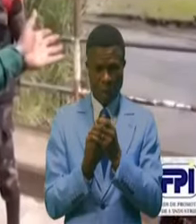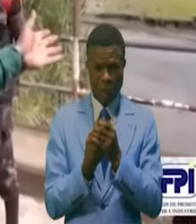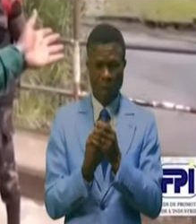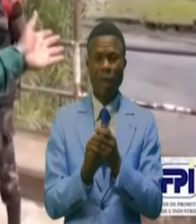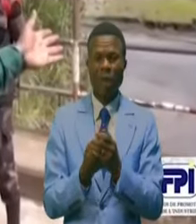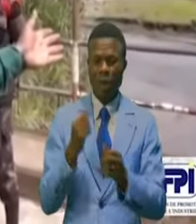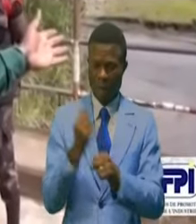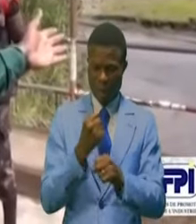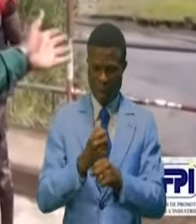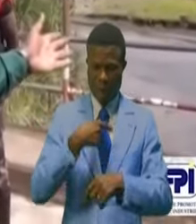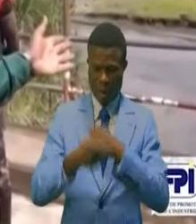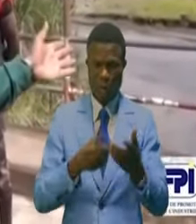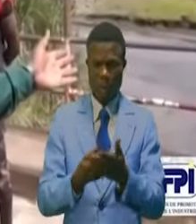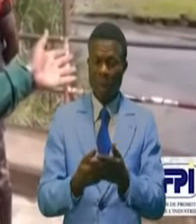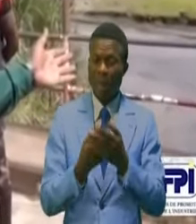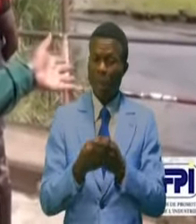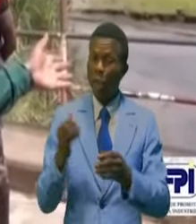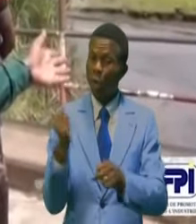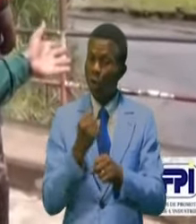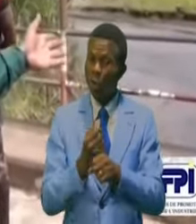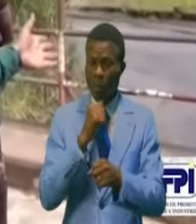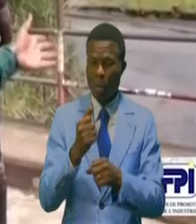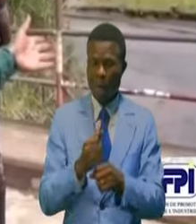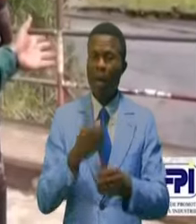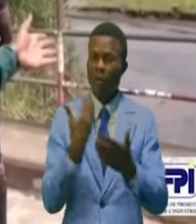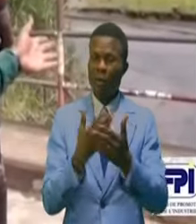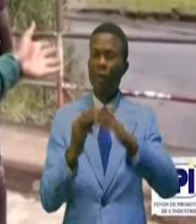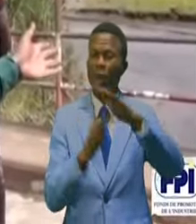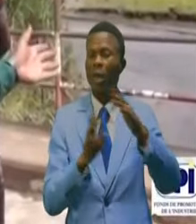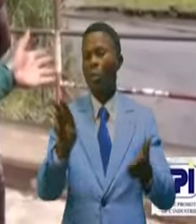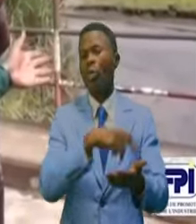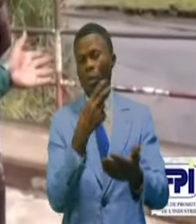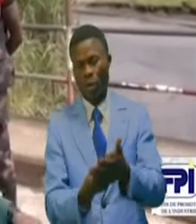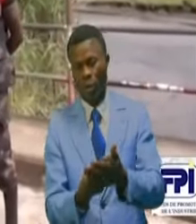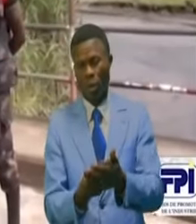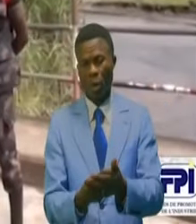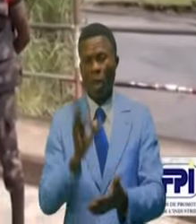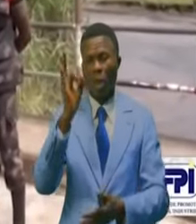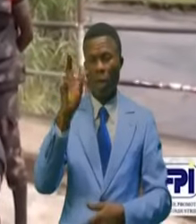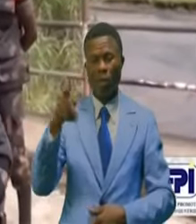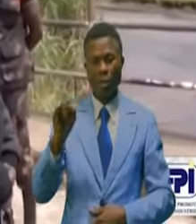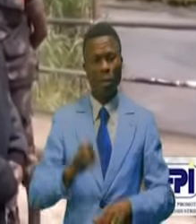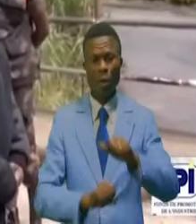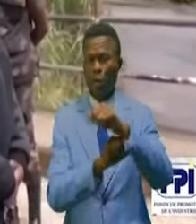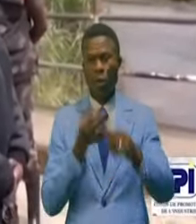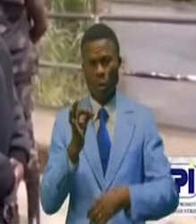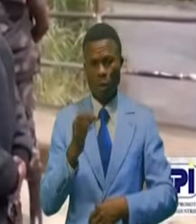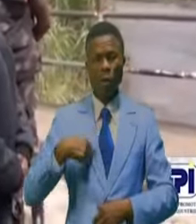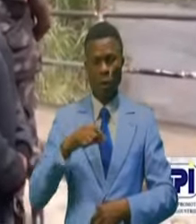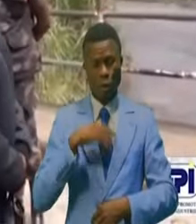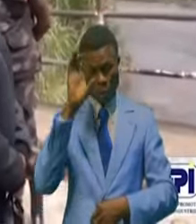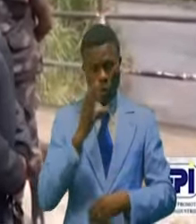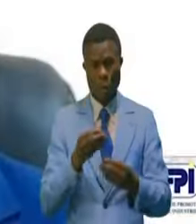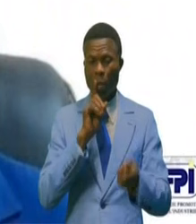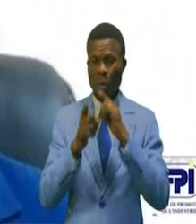ça va s'effondrer. Là, on dirait vraiment FPI comme étant État n'a pas pu intervenir. Pas que nous sommes là. Et nous venons de parler avec